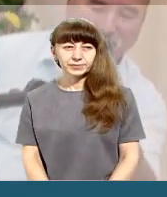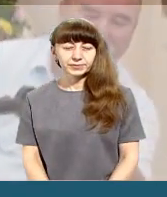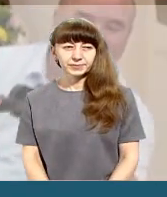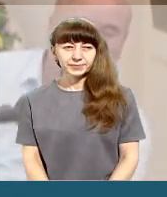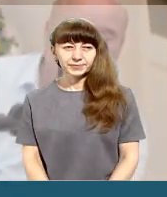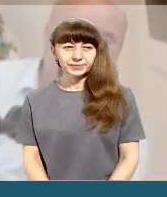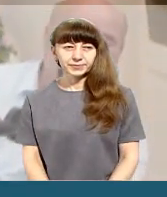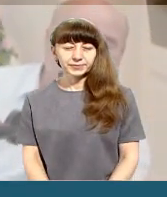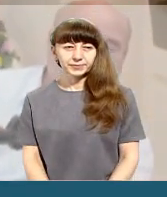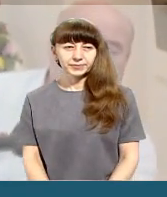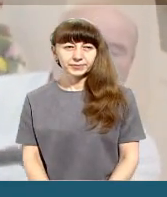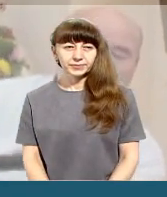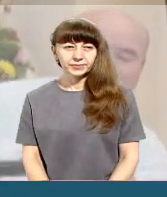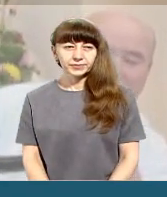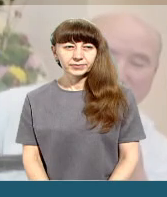ойда.